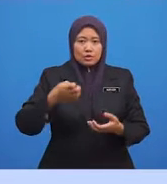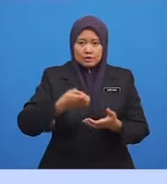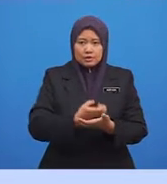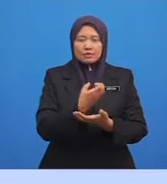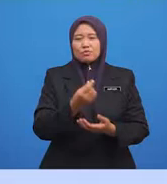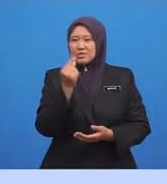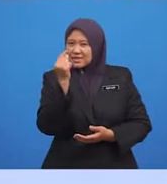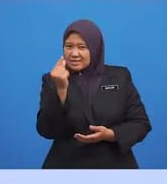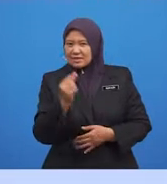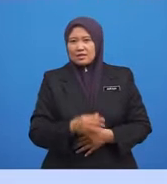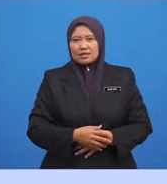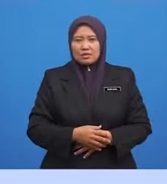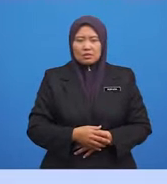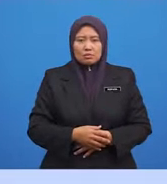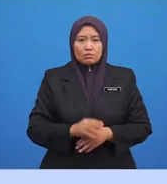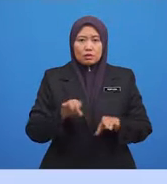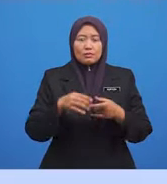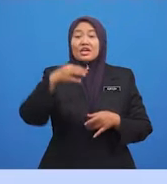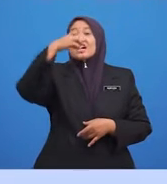Bagaimana pula jus anggur dan oren?